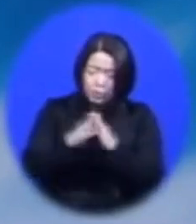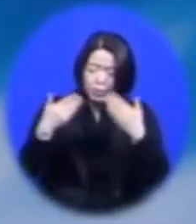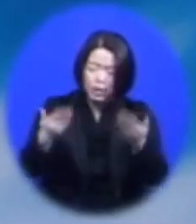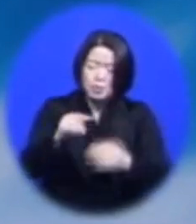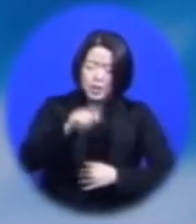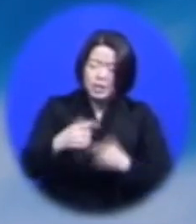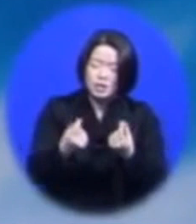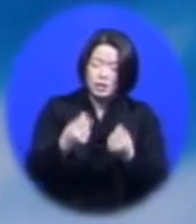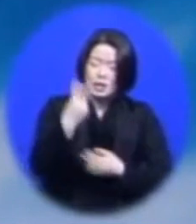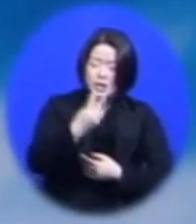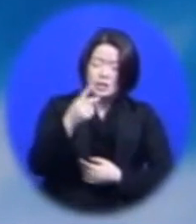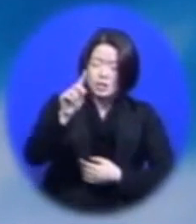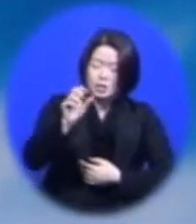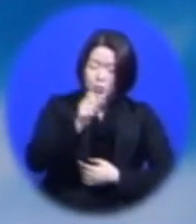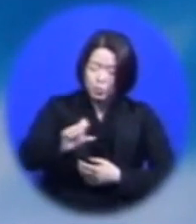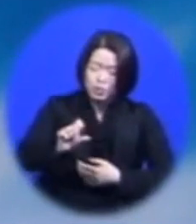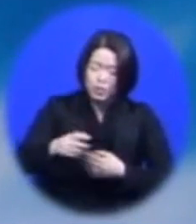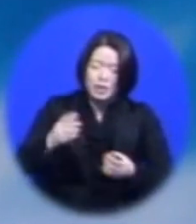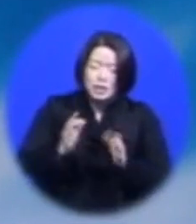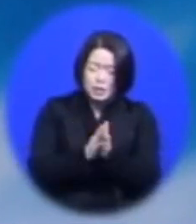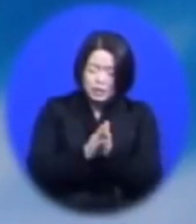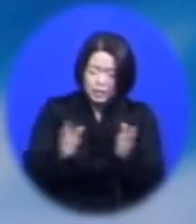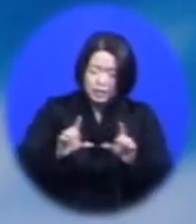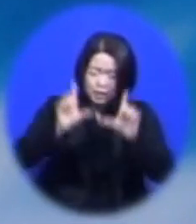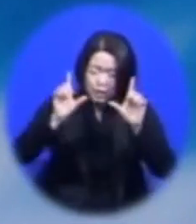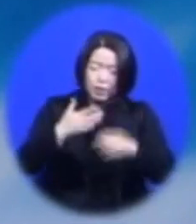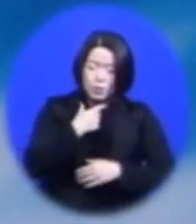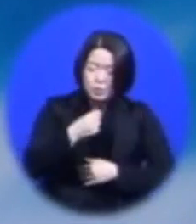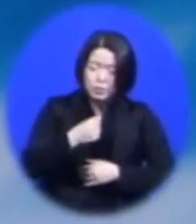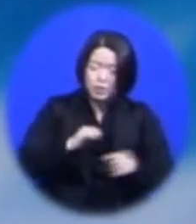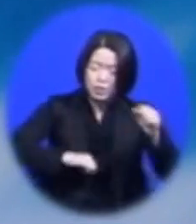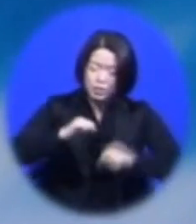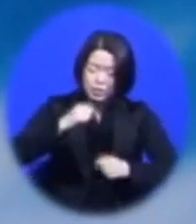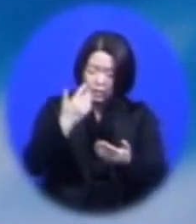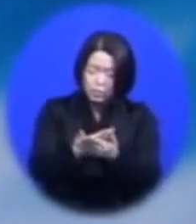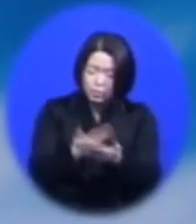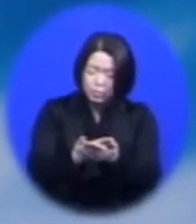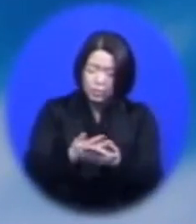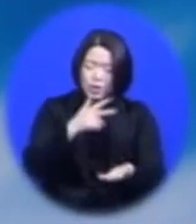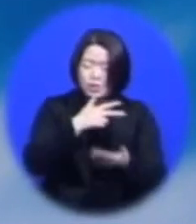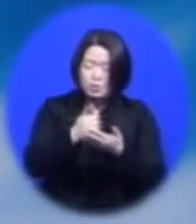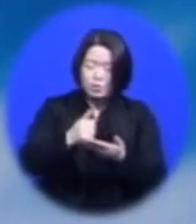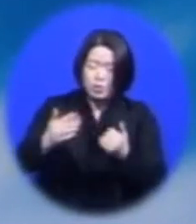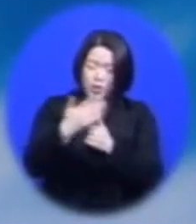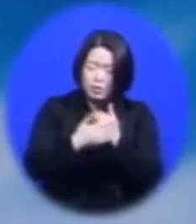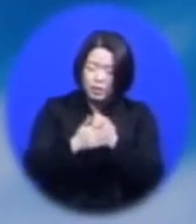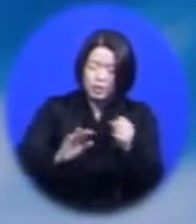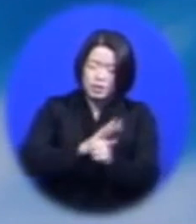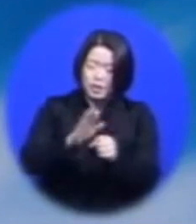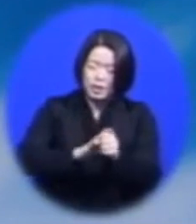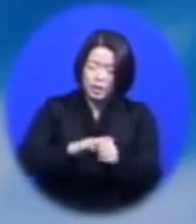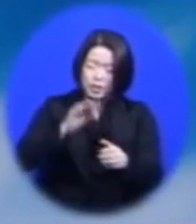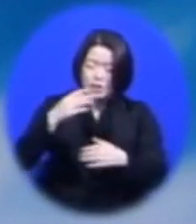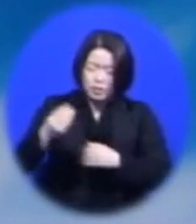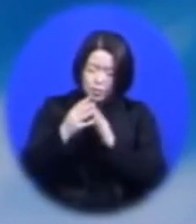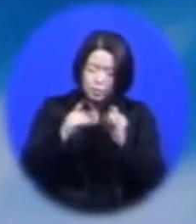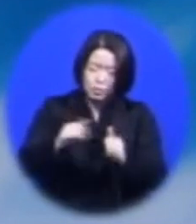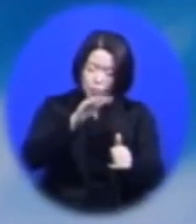그렇게 2015년을 시작하고 싶습니다. 역사해 주셔서 주의 은혜를 사랑하는 성도들 머리